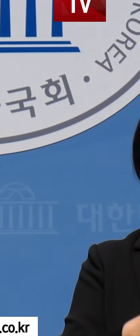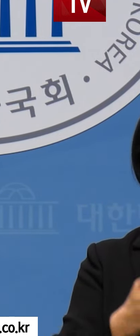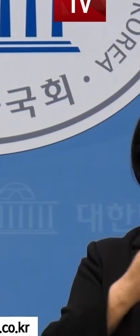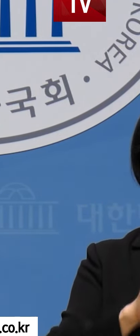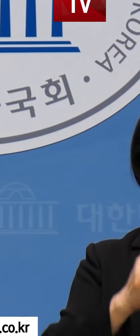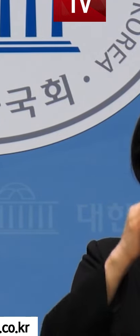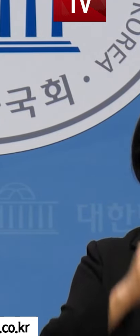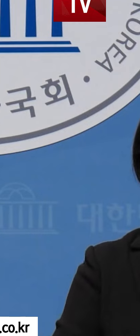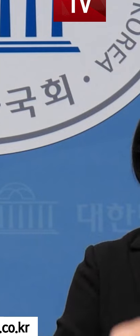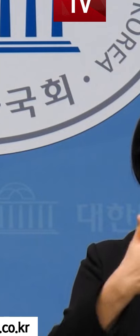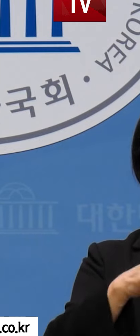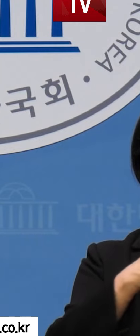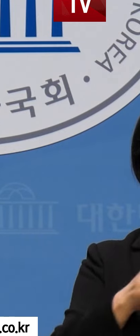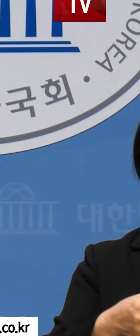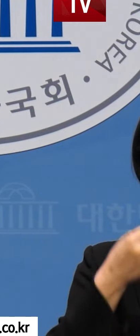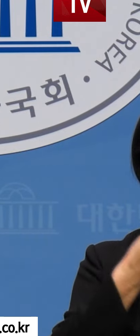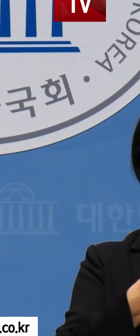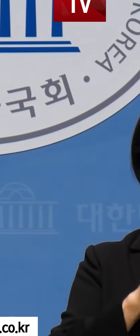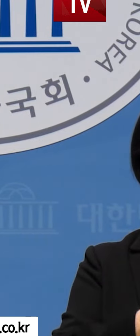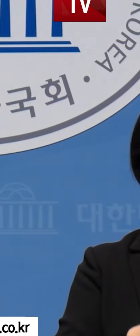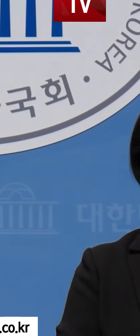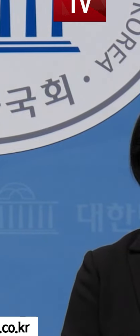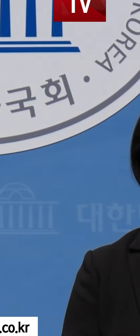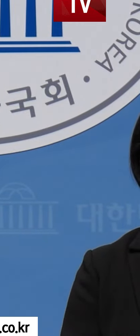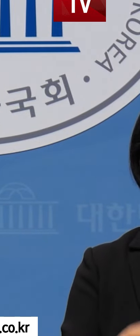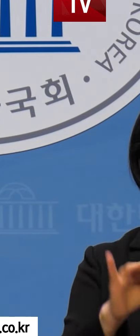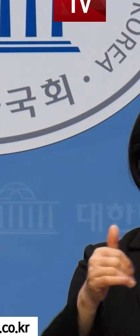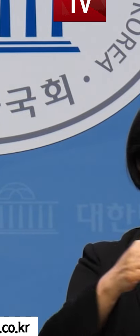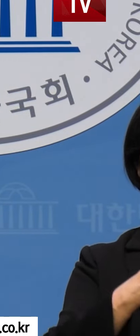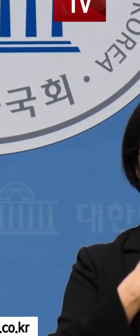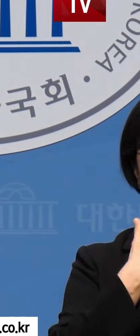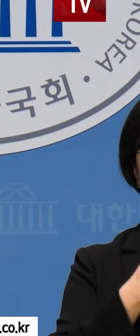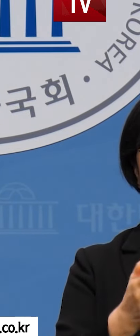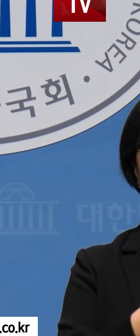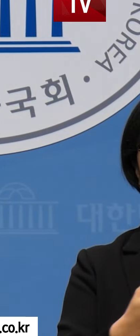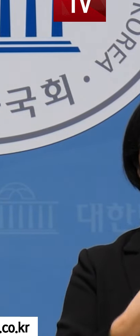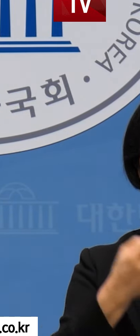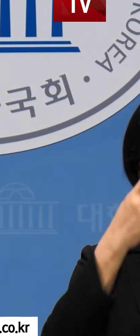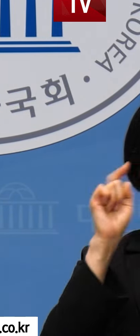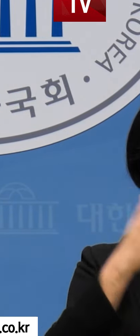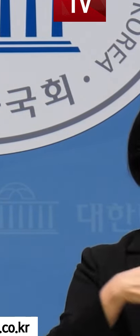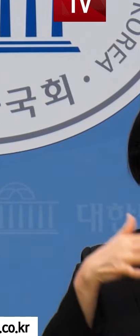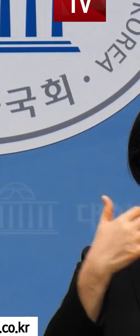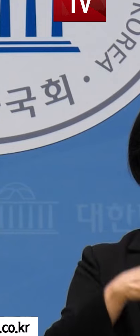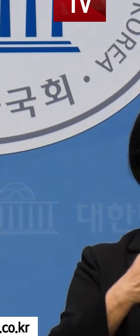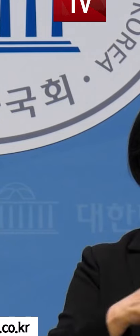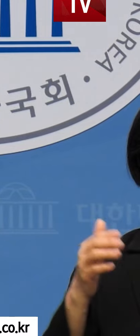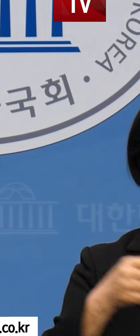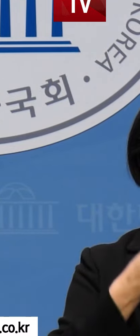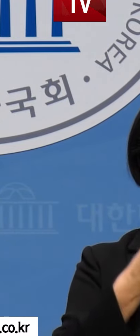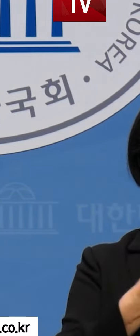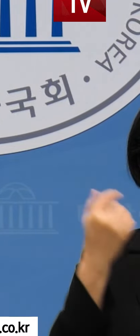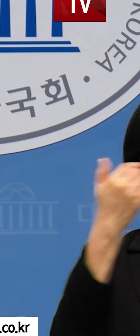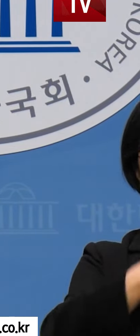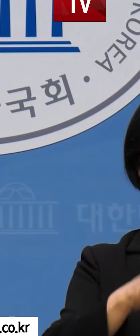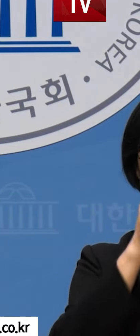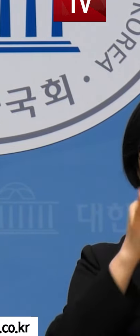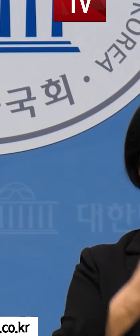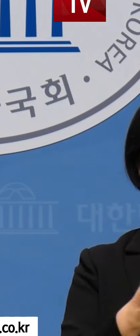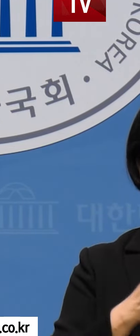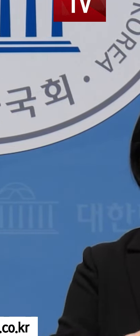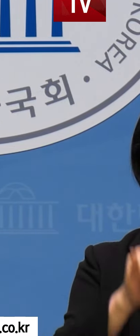구체적인 내용과 수치를 확정한 것이다. 국민의 요구를 담아 의대 정원 확대 방안을 확정했다는 것은